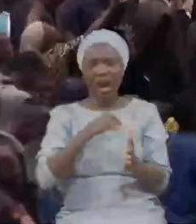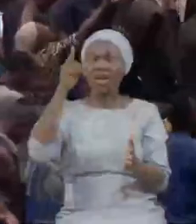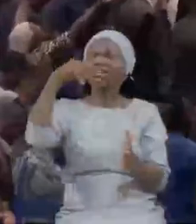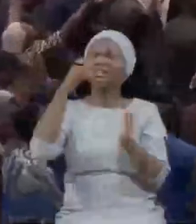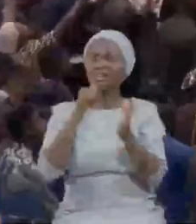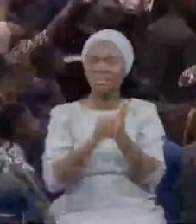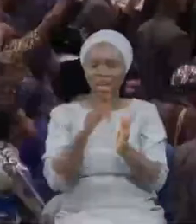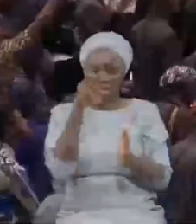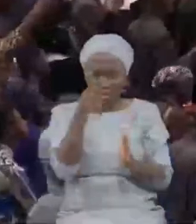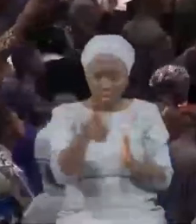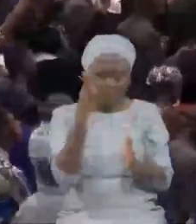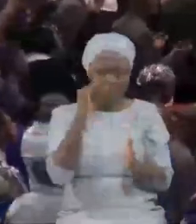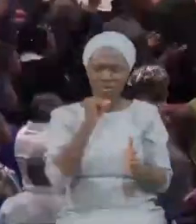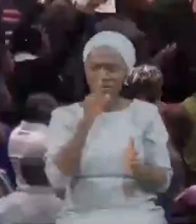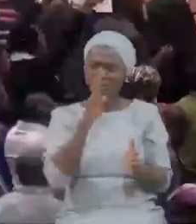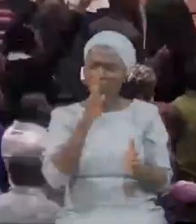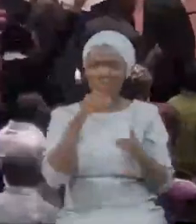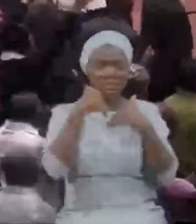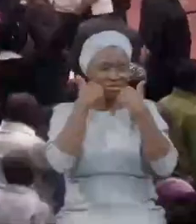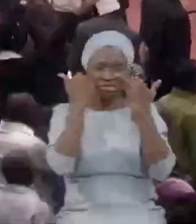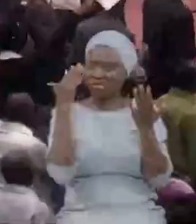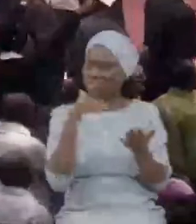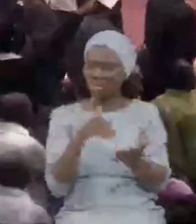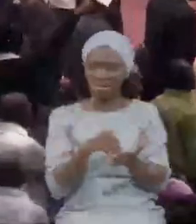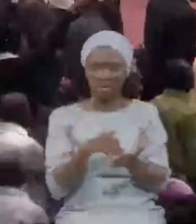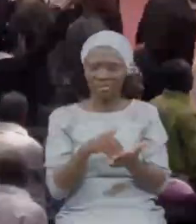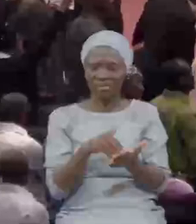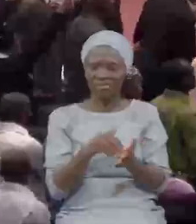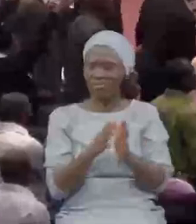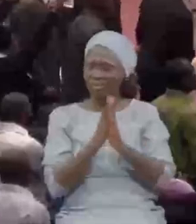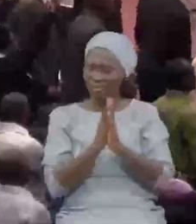Il dit que vous ne serez plus jamais dans la confusion.